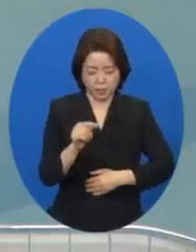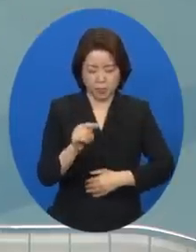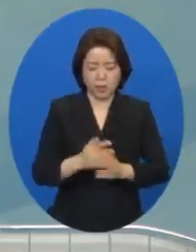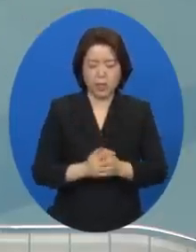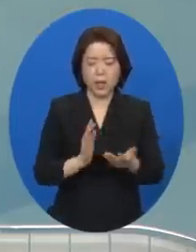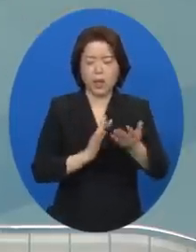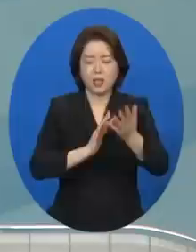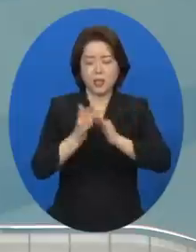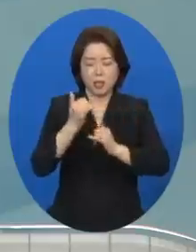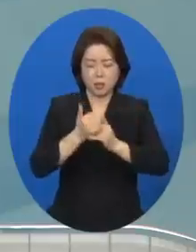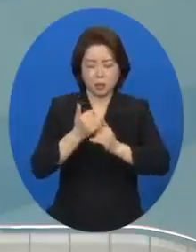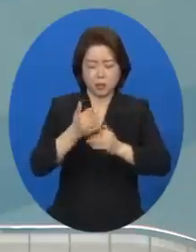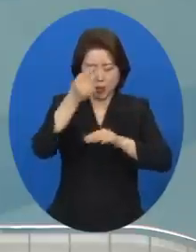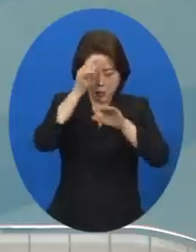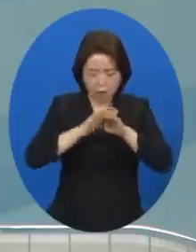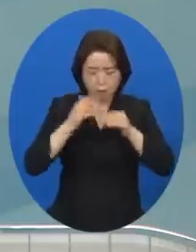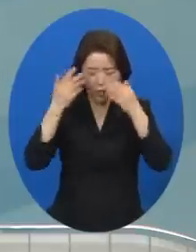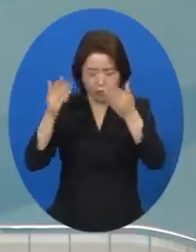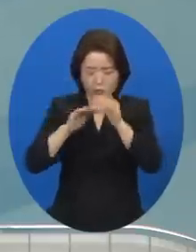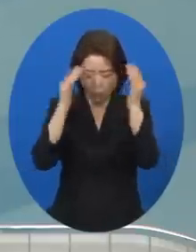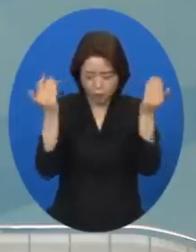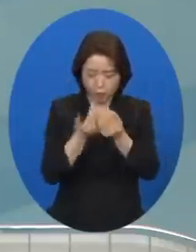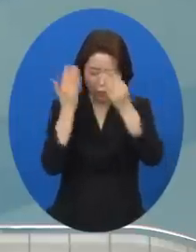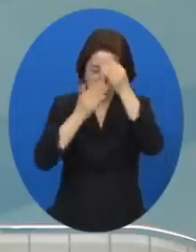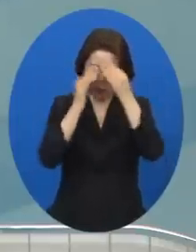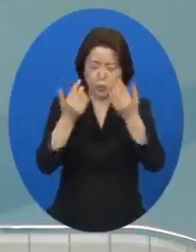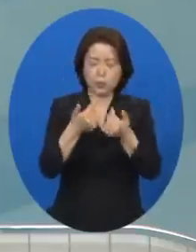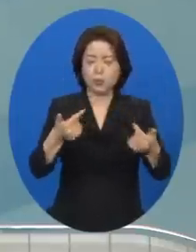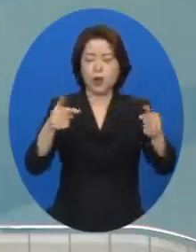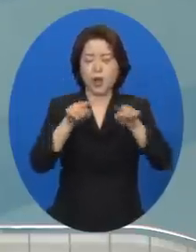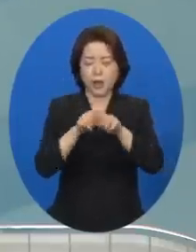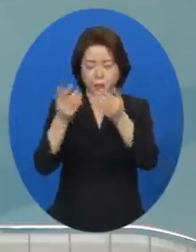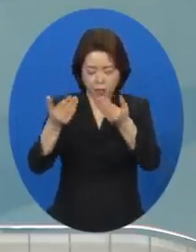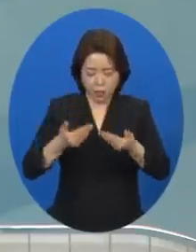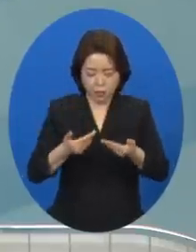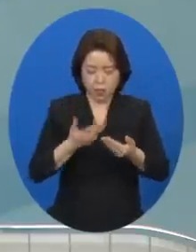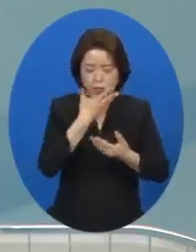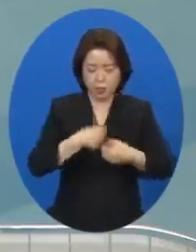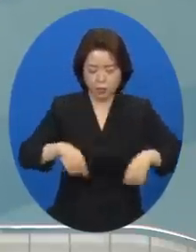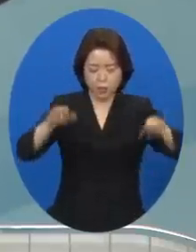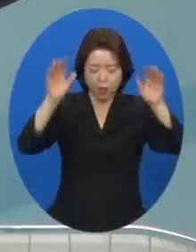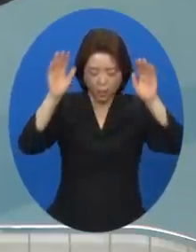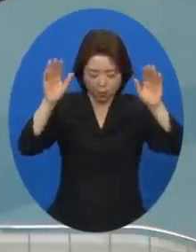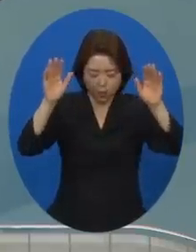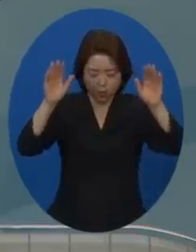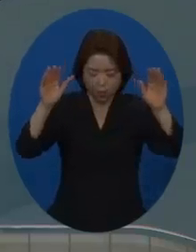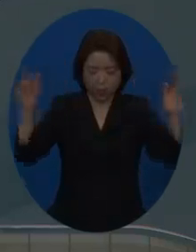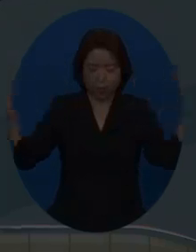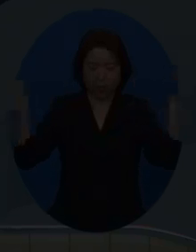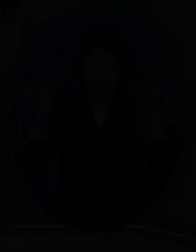예배하고 돌아가는 모든 성도들과 함께 하시기를 축원 아온 나이라 아멘